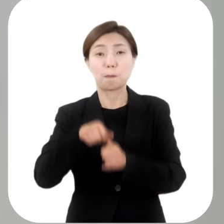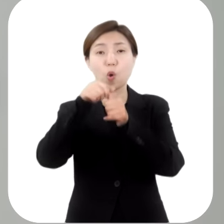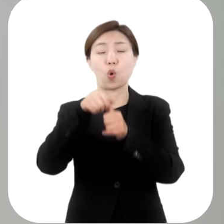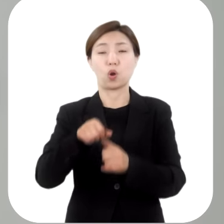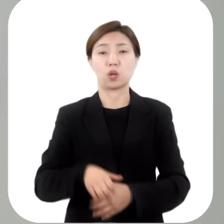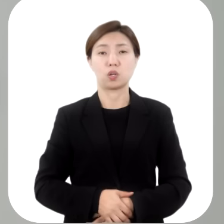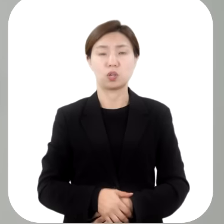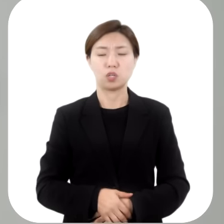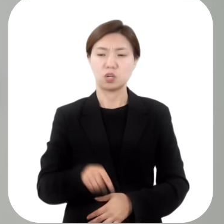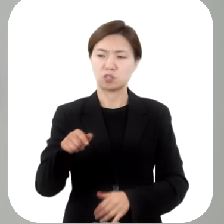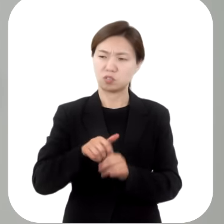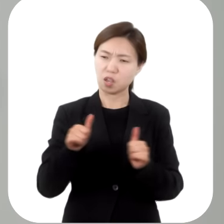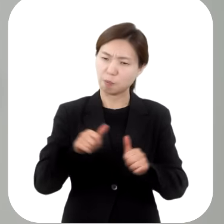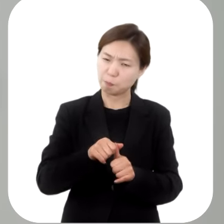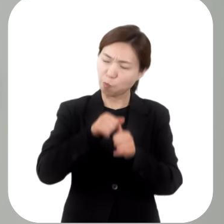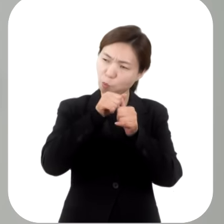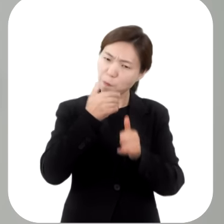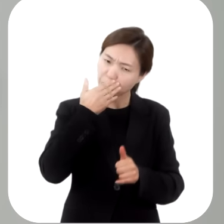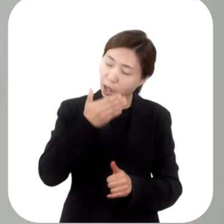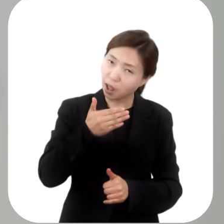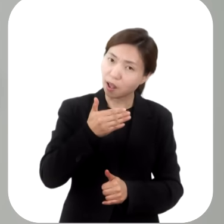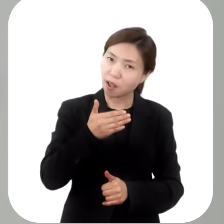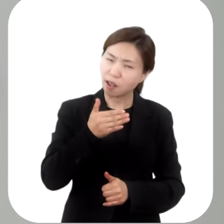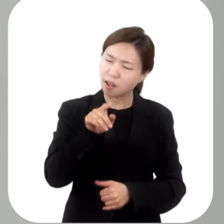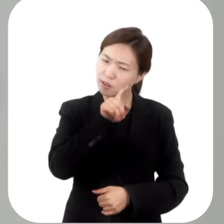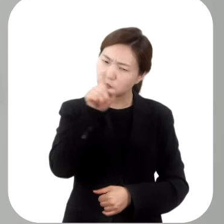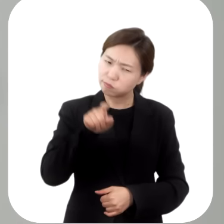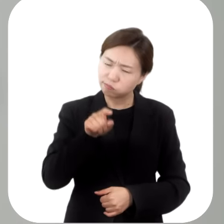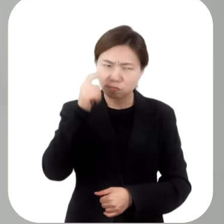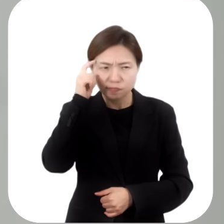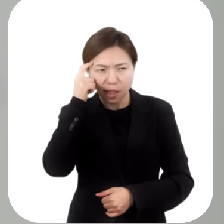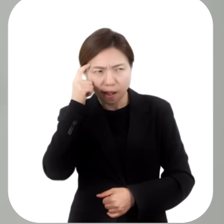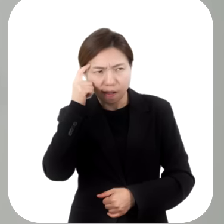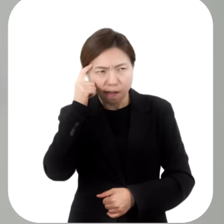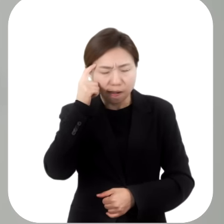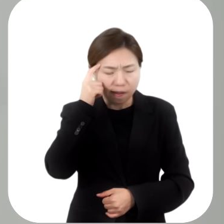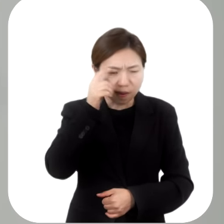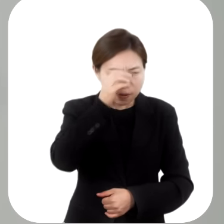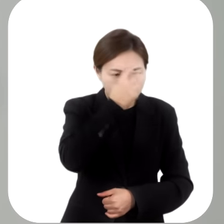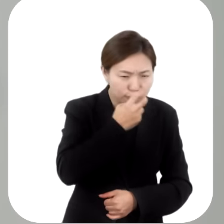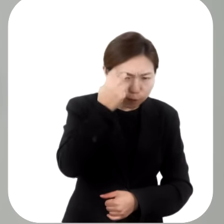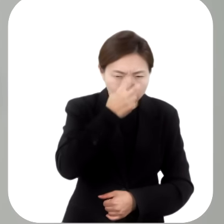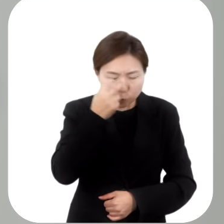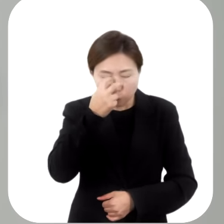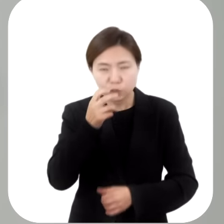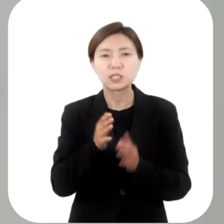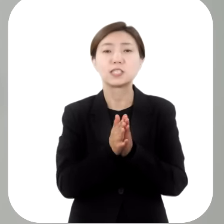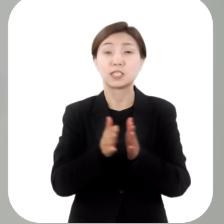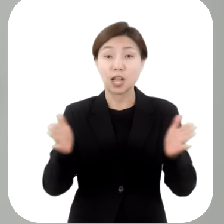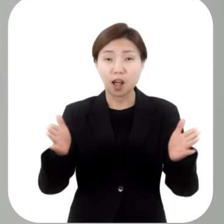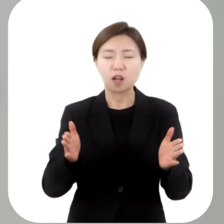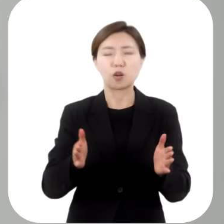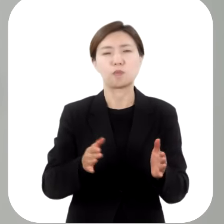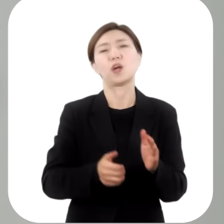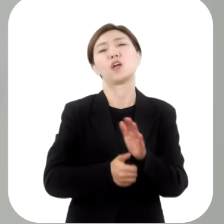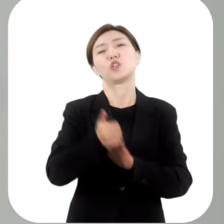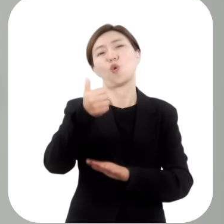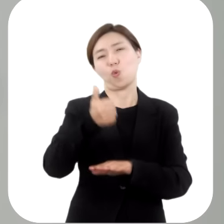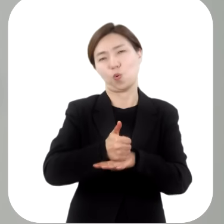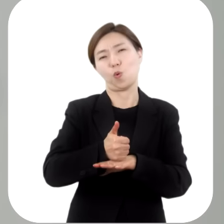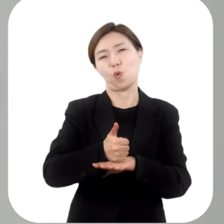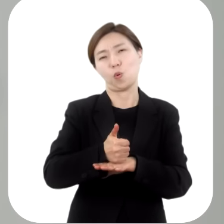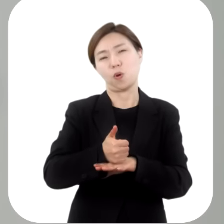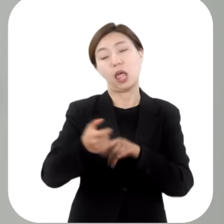또 그 사람을 구할 수도 있고 이렇게 많은 걸 점검해서 시작하면